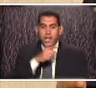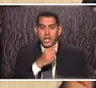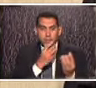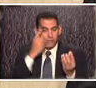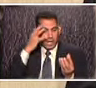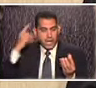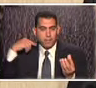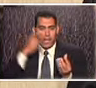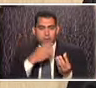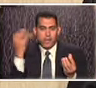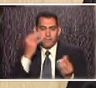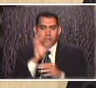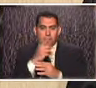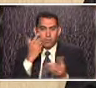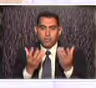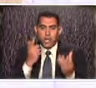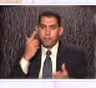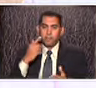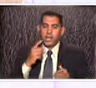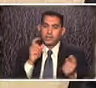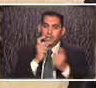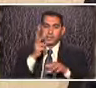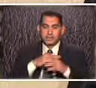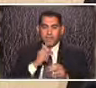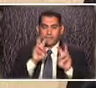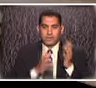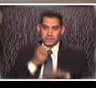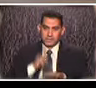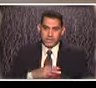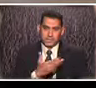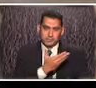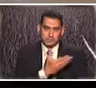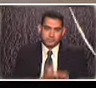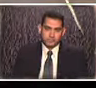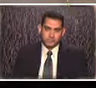المثاليه ولكنها تاتي على حساب الروح نلتقي بعد